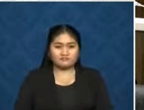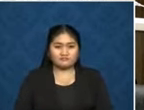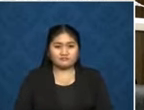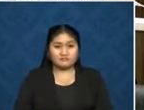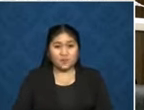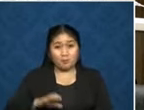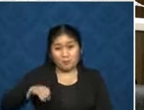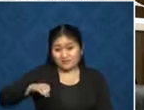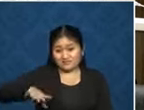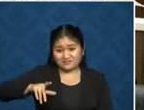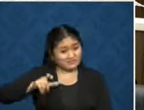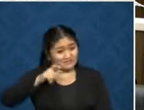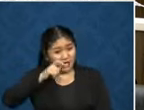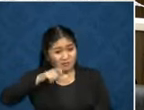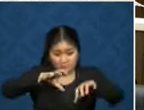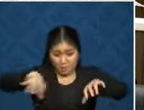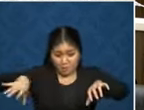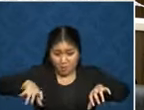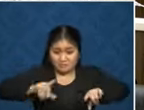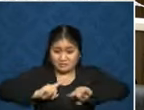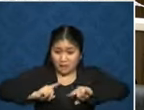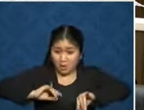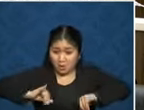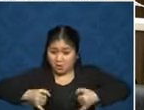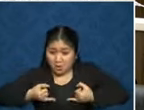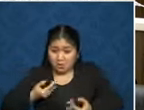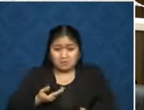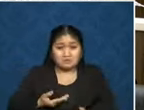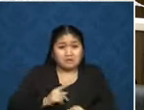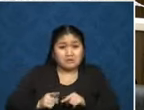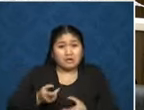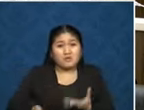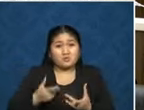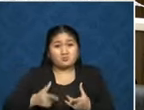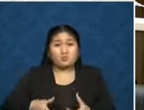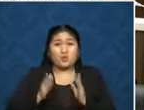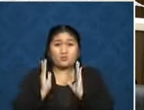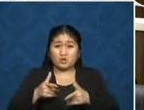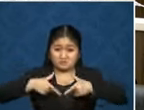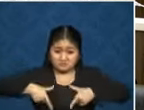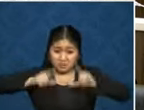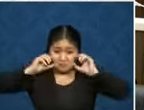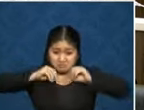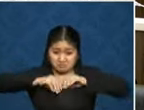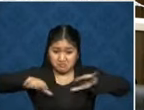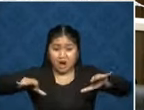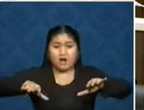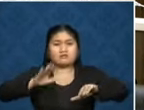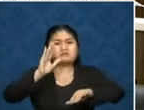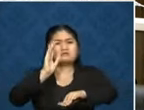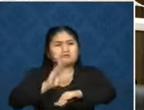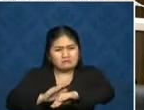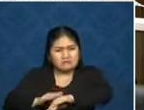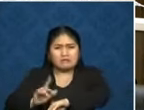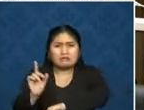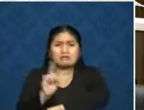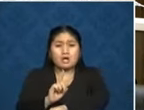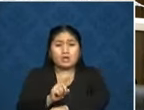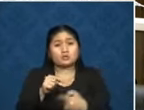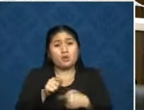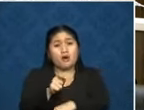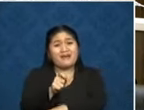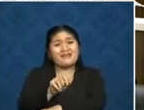บริษัทใหญ่ๆนักธุรกิจใหญ่หรือคนที่มีชื่อเสียงของโลกเนี่ยก็ออกมาเตือนว่าเรื่อง AI เนี่ยมันอาจ